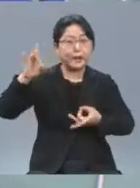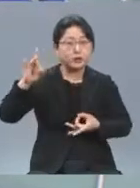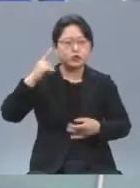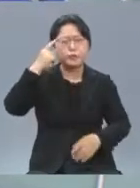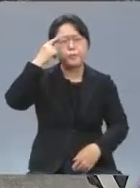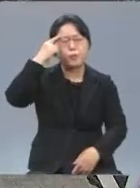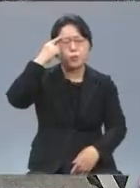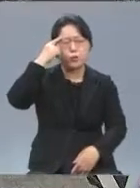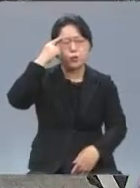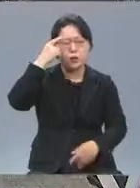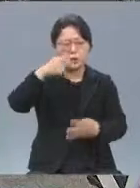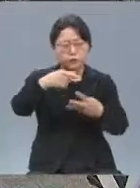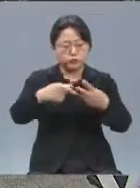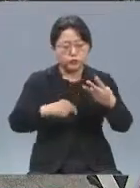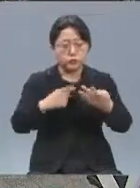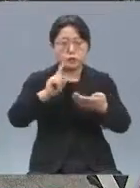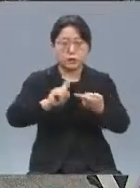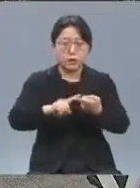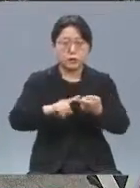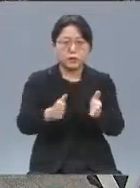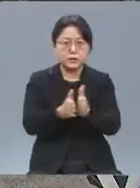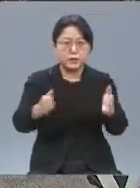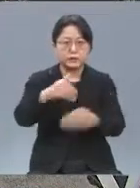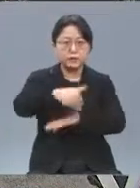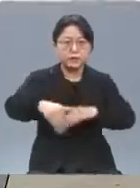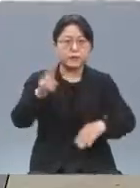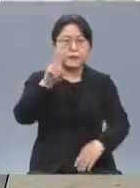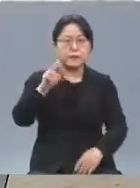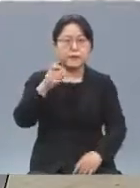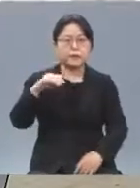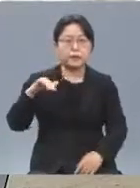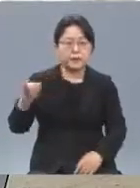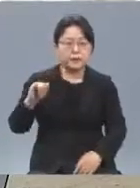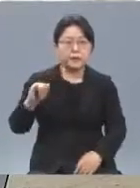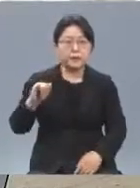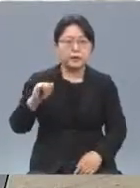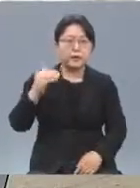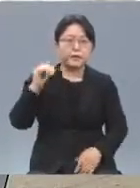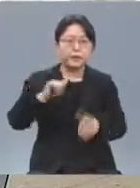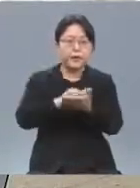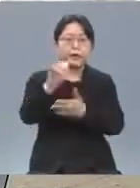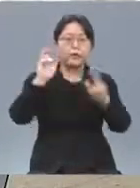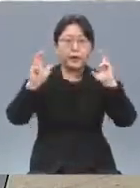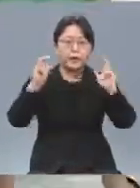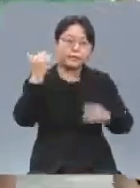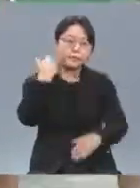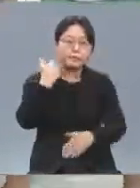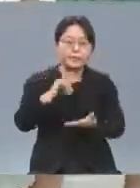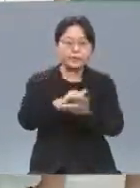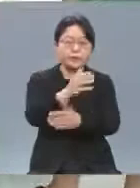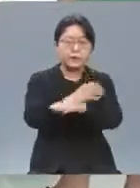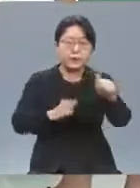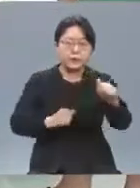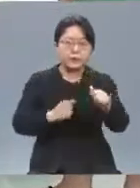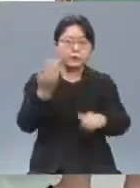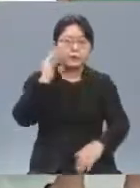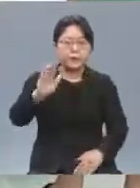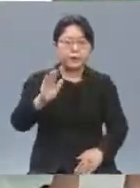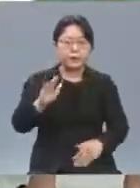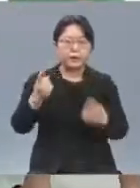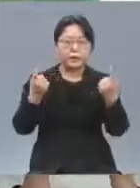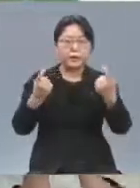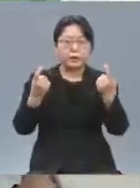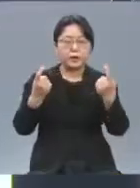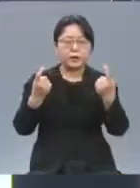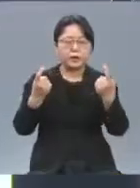몽골 노선이 순차적으로 재개될 예정이고 베트남 하노이 노선도 항공사와 전세기 계약을 완료해서 조만간